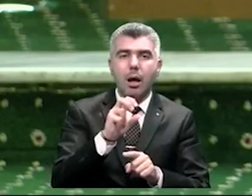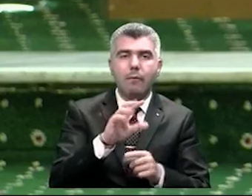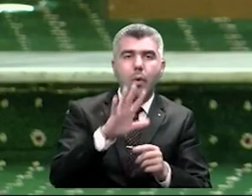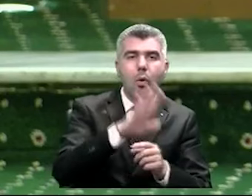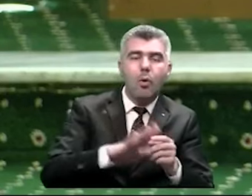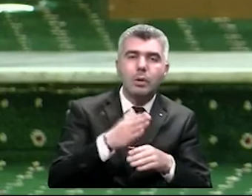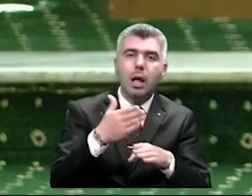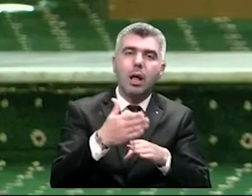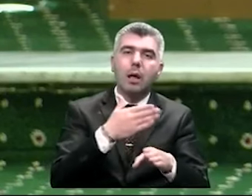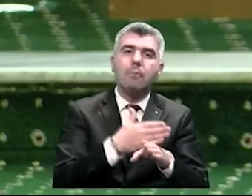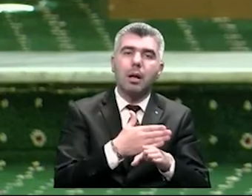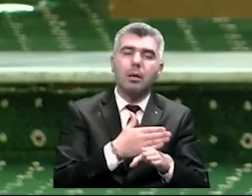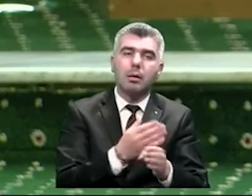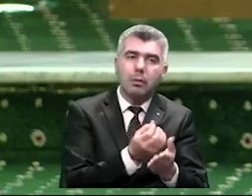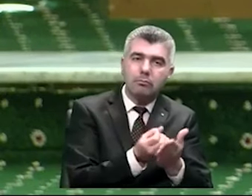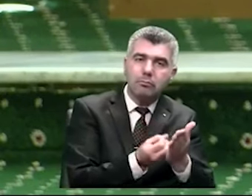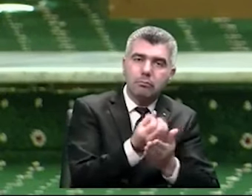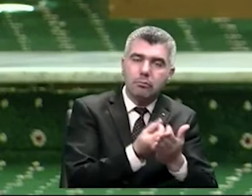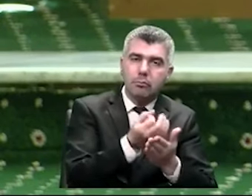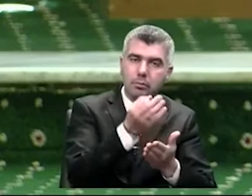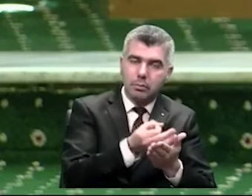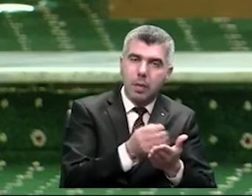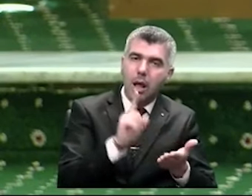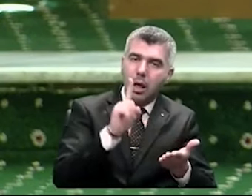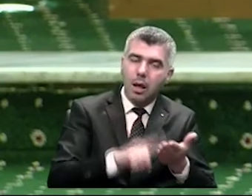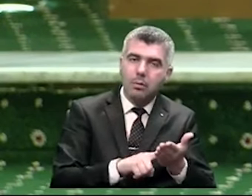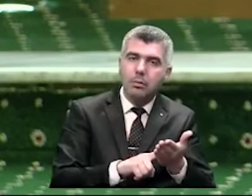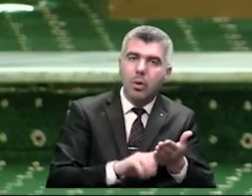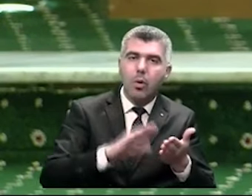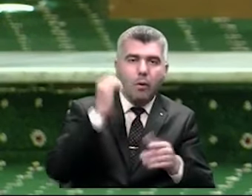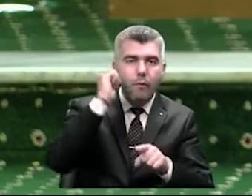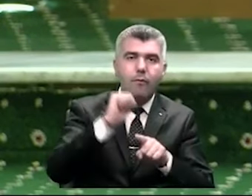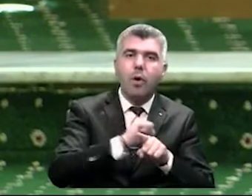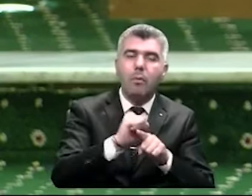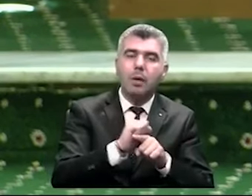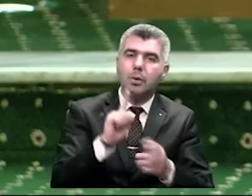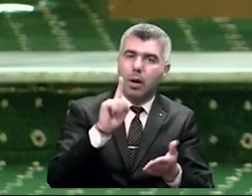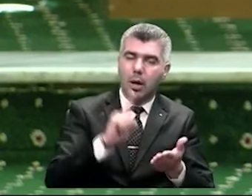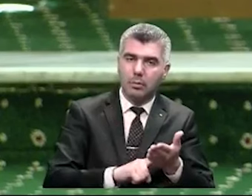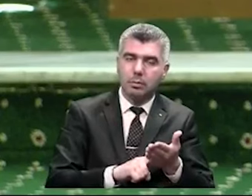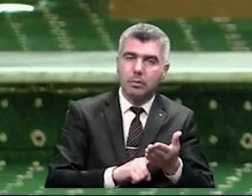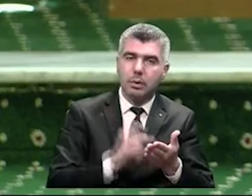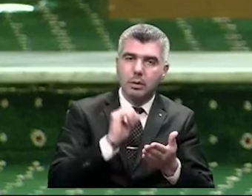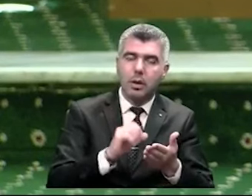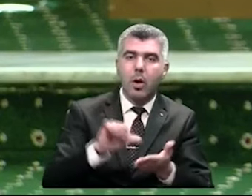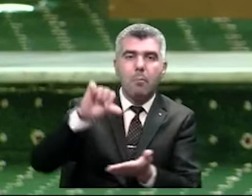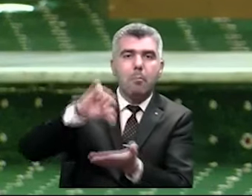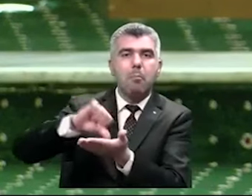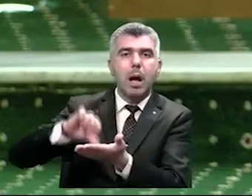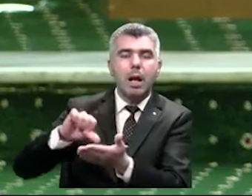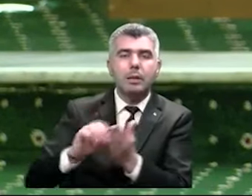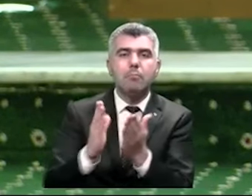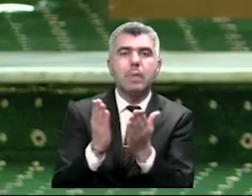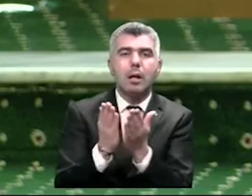الامتحان وكذا تمكينكم تمكينهم من التدريس والتكوين اللازمين لذلك مع اخضاع مراكز التدريب